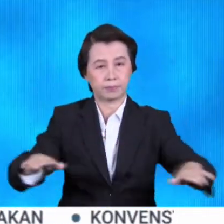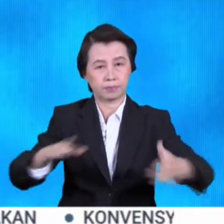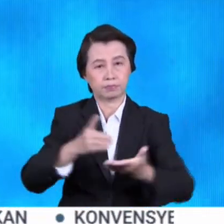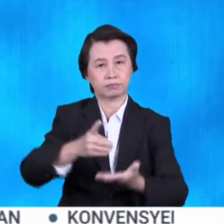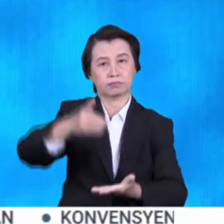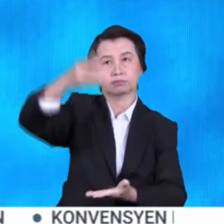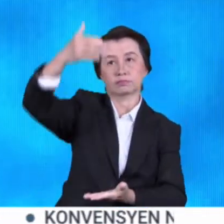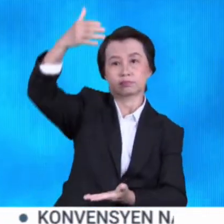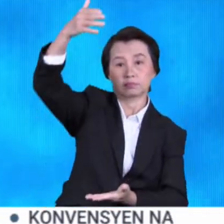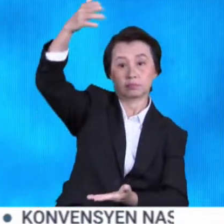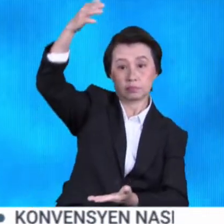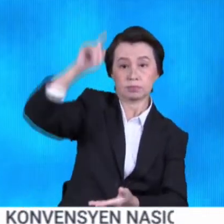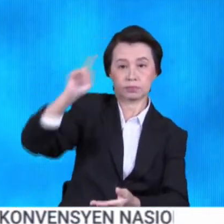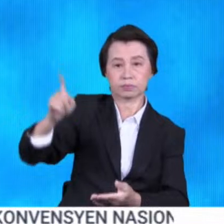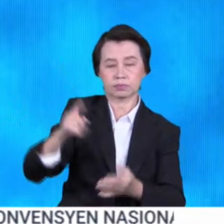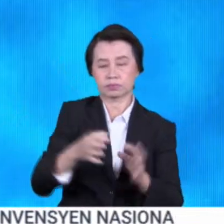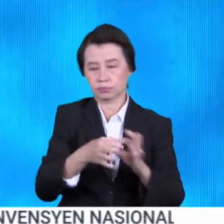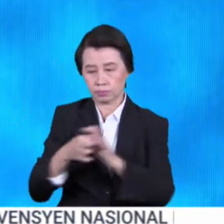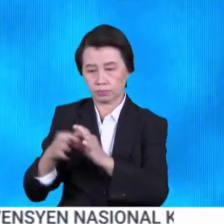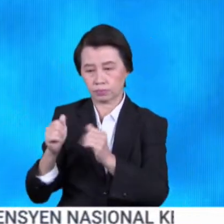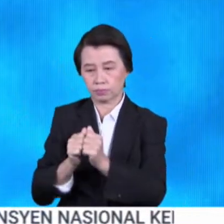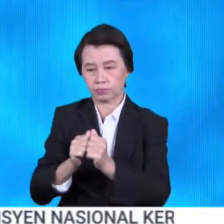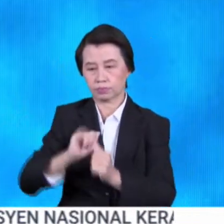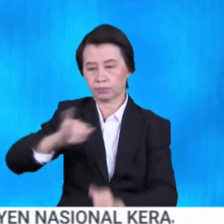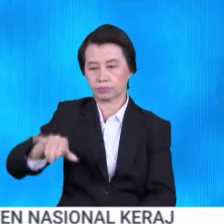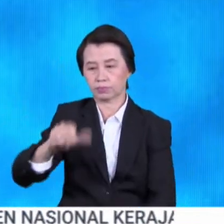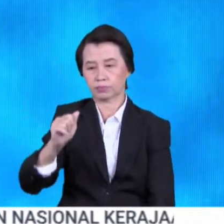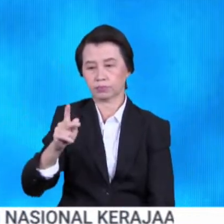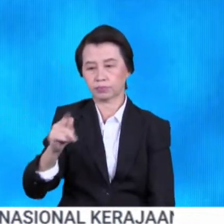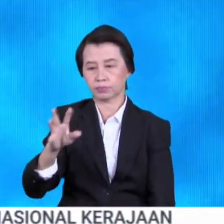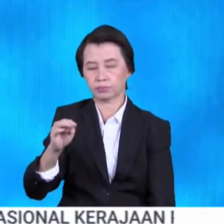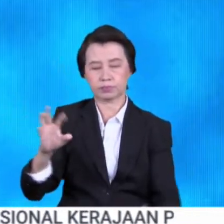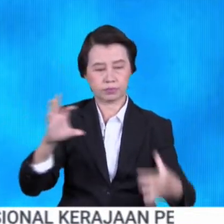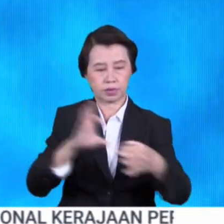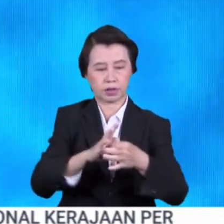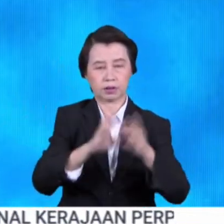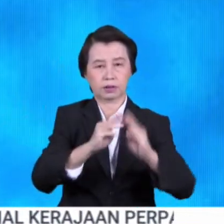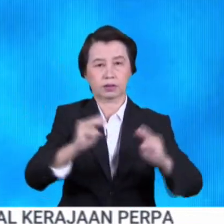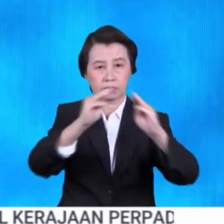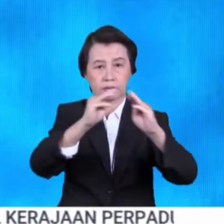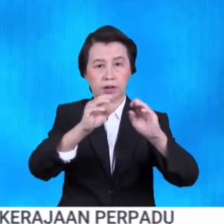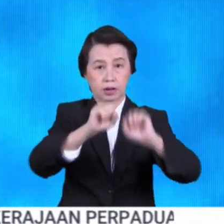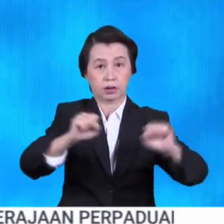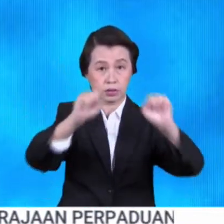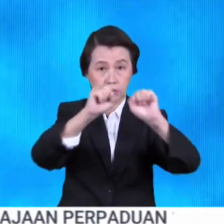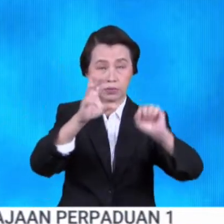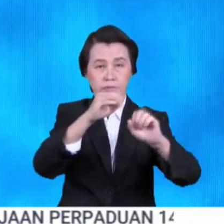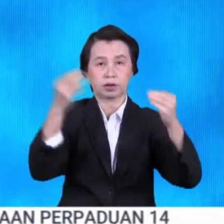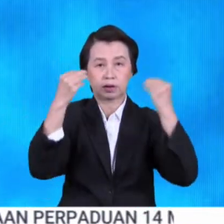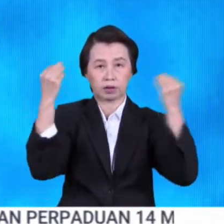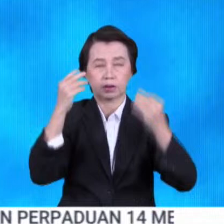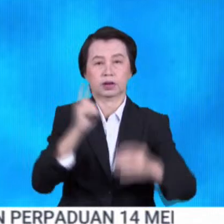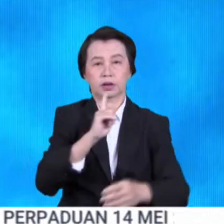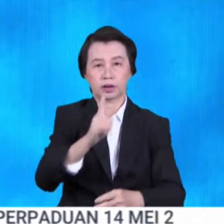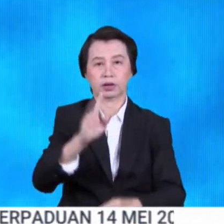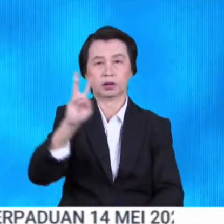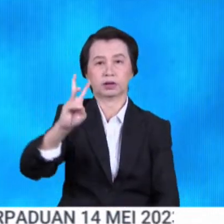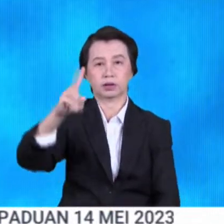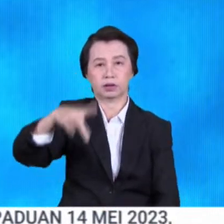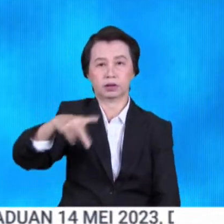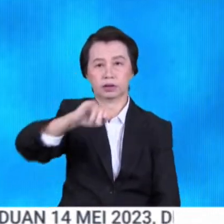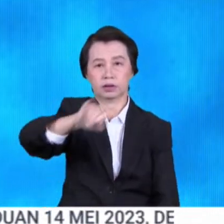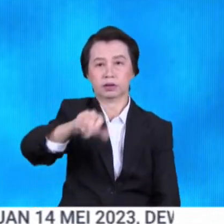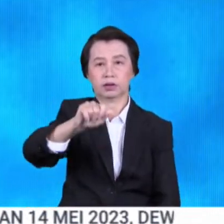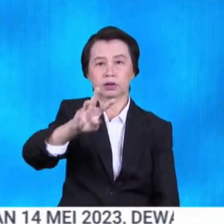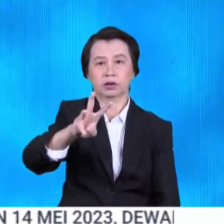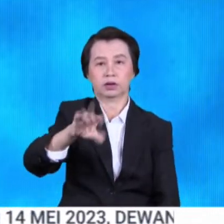anjuran bersama Jabatan Agama Islam Wilayah Persekutuan, Gabungan Masjid dan Surau serta Majlis Agama Islam Wilayah Persekutuan